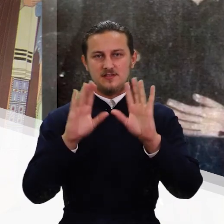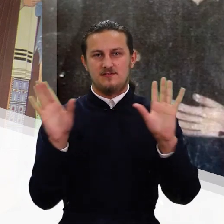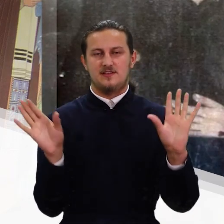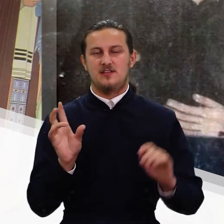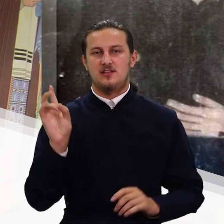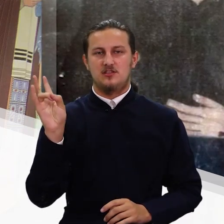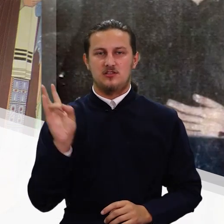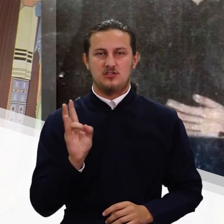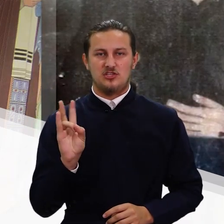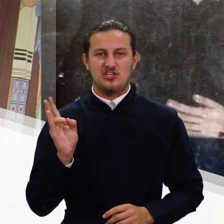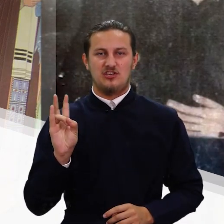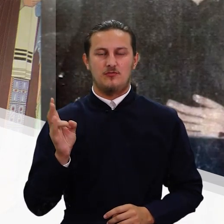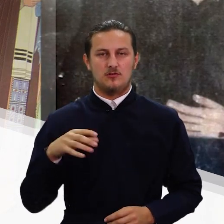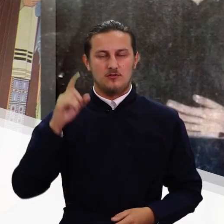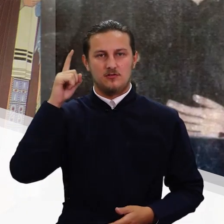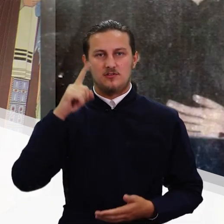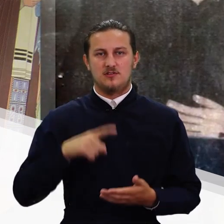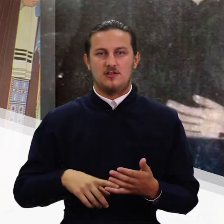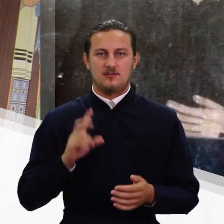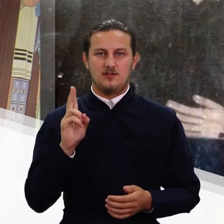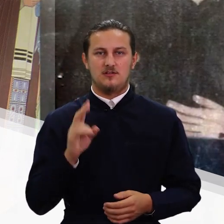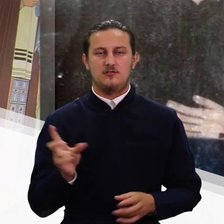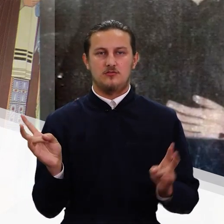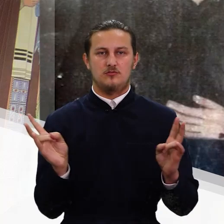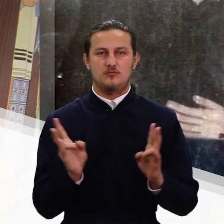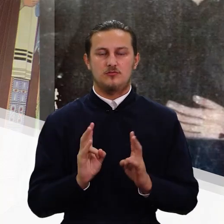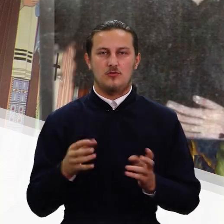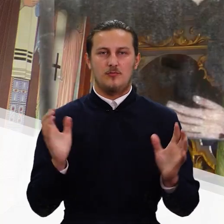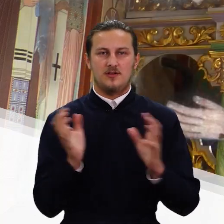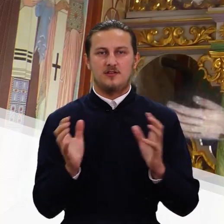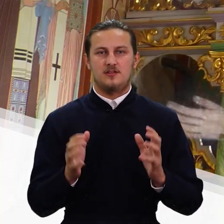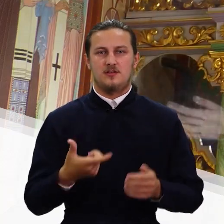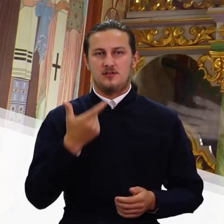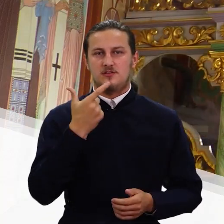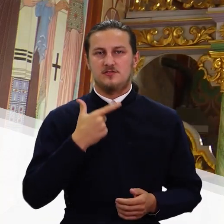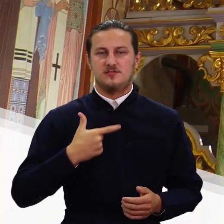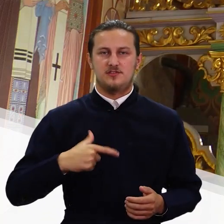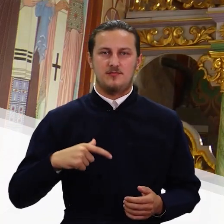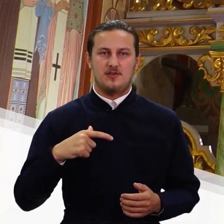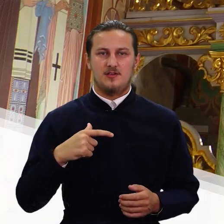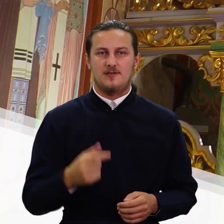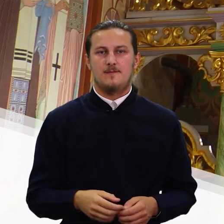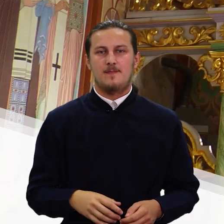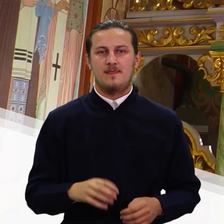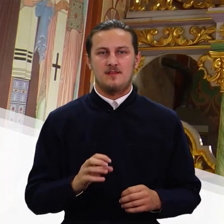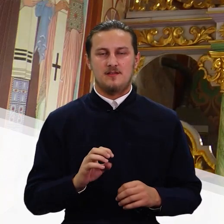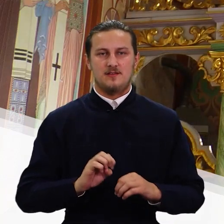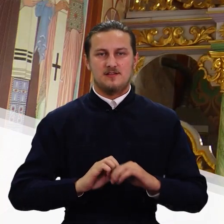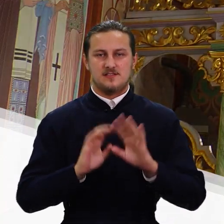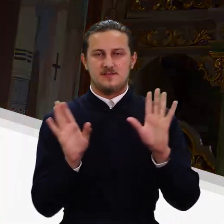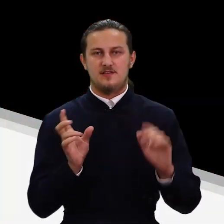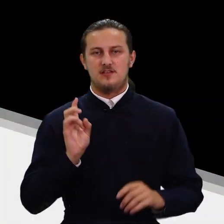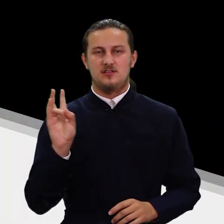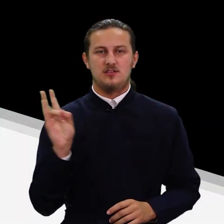щоб берегти себе. А причиною стала проказа, якою Нікіфор захворів, і в той час хворобу лікували саме